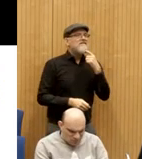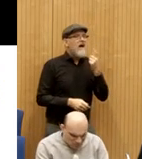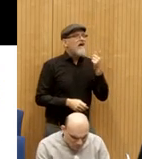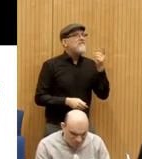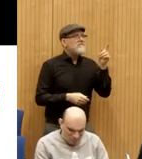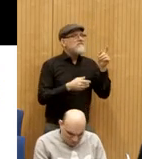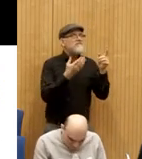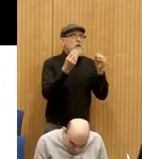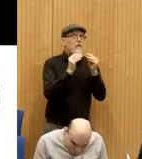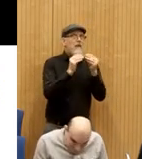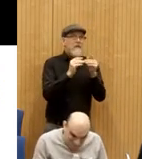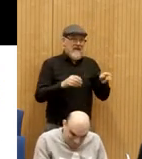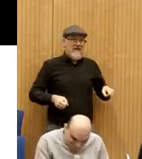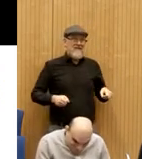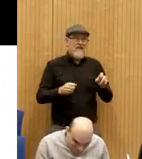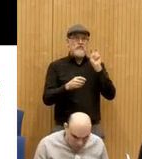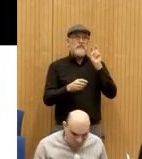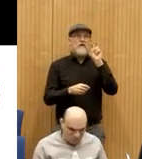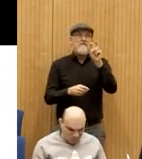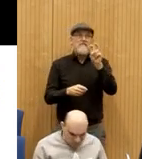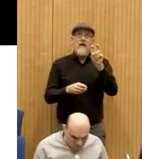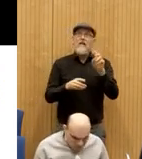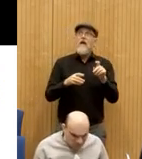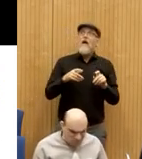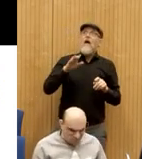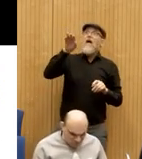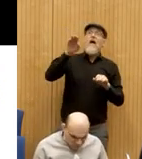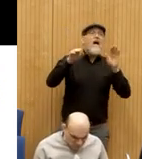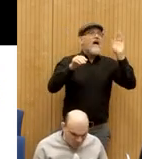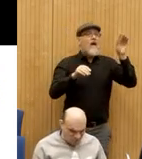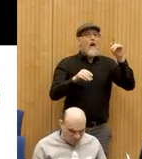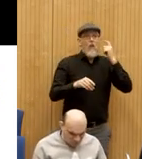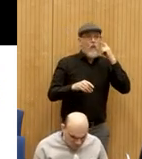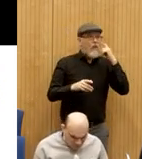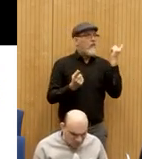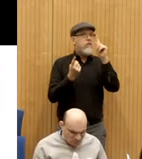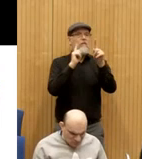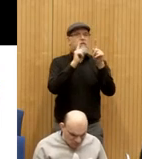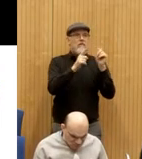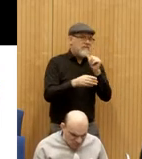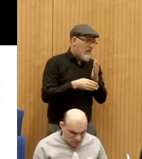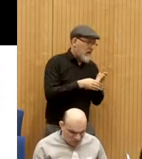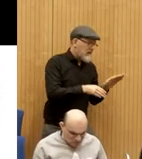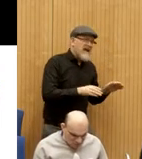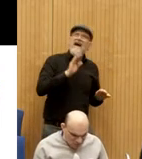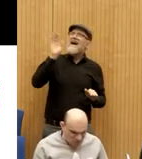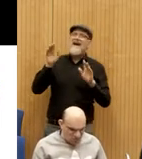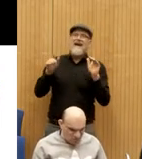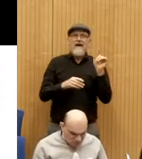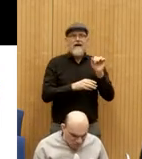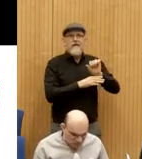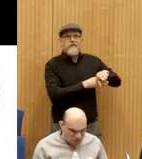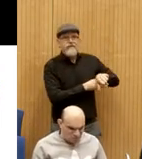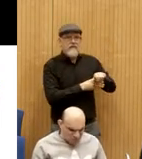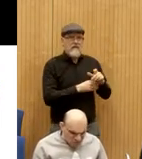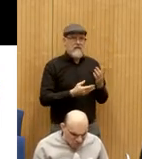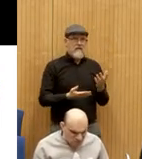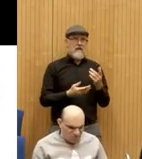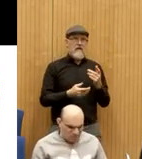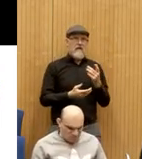Das heißt, du und dein Kollege Luca Prachthäuser, ihr lebt ganz unterschiedliche Barrieren und könnt durch eure Seminare diese